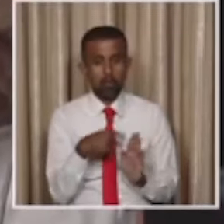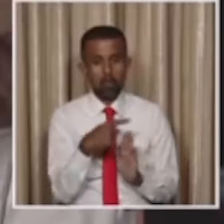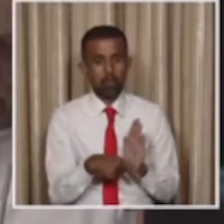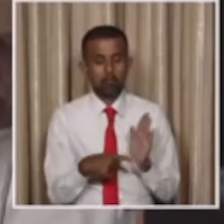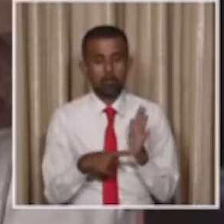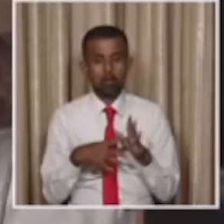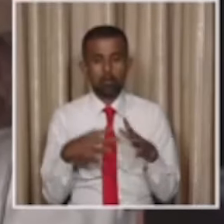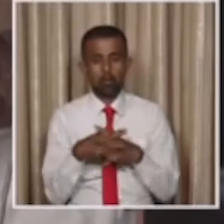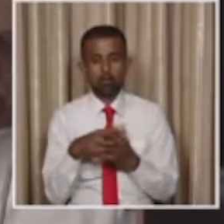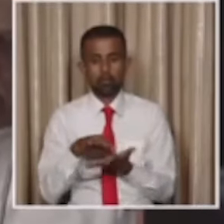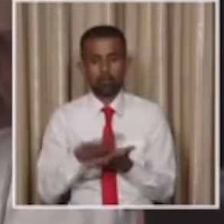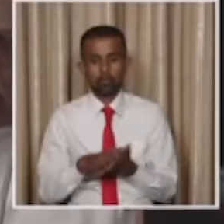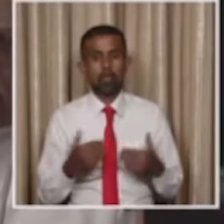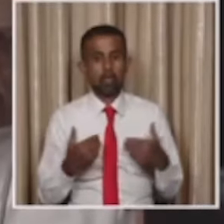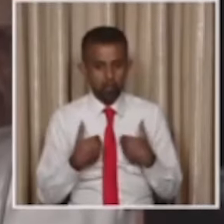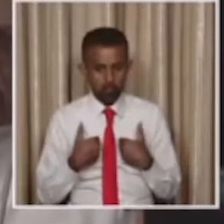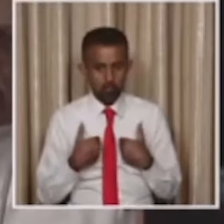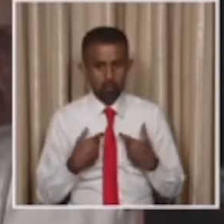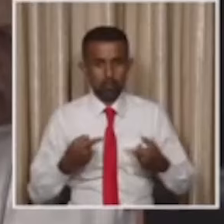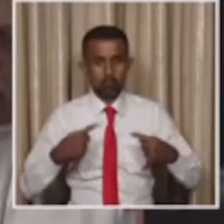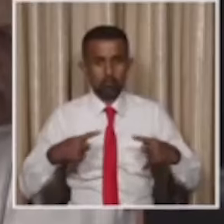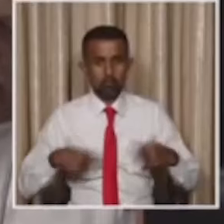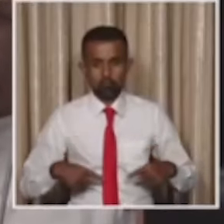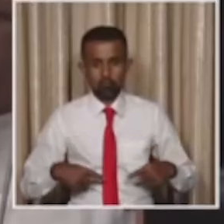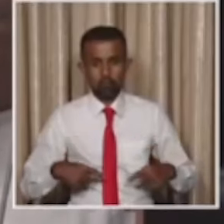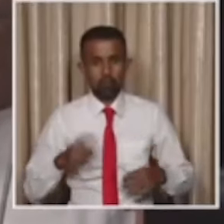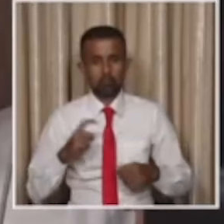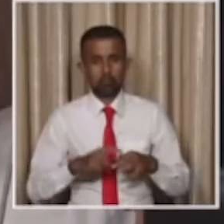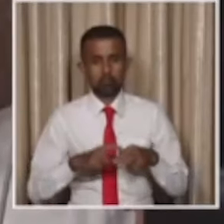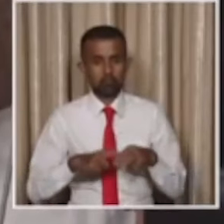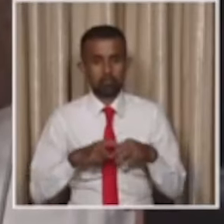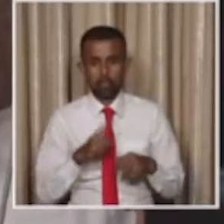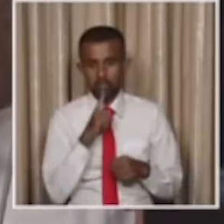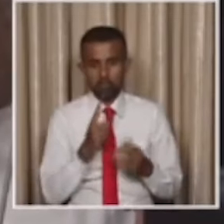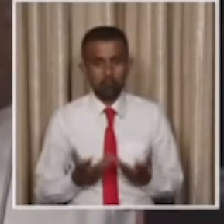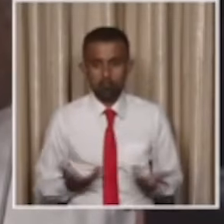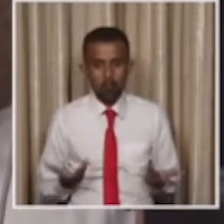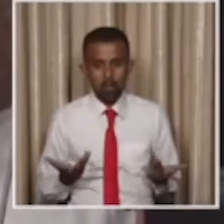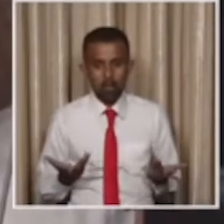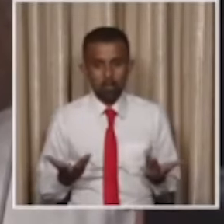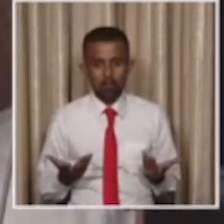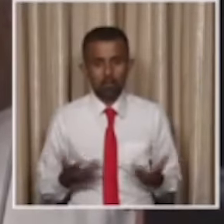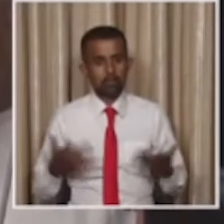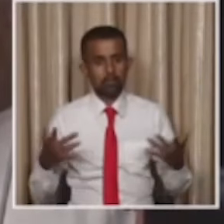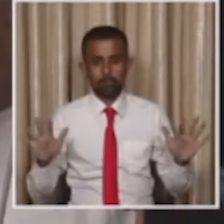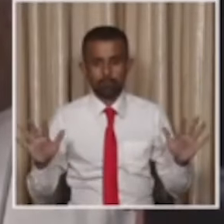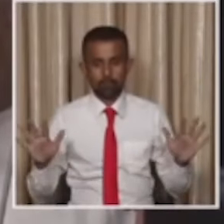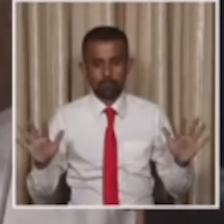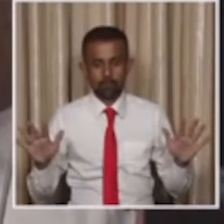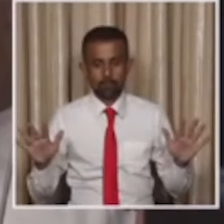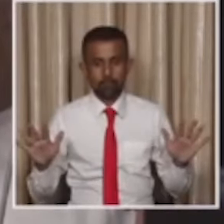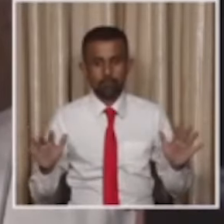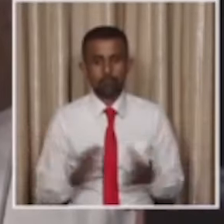නීතිය සම්මත කරන්නේ අපි. ඊට පස්සේ කාටවත් ඒක ප්‍රශ්න කරන්න බෑ. ඒ නීතිය එතනින් ඉවරයි.